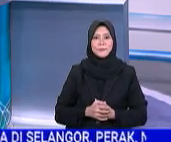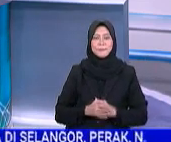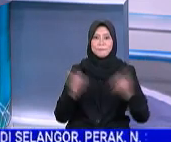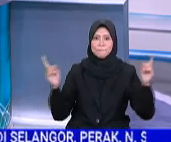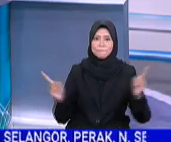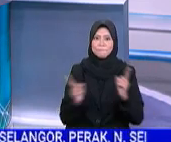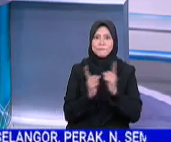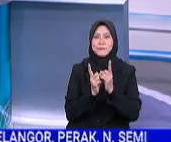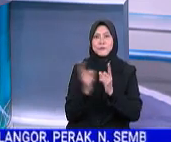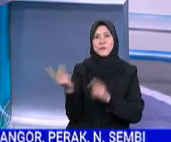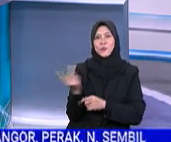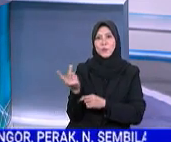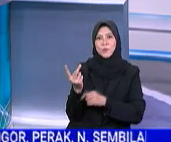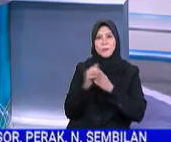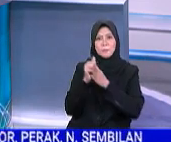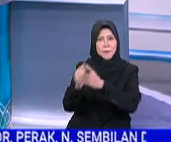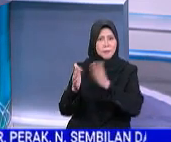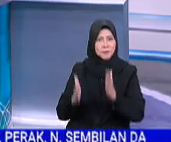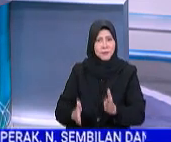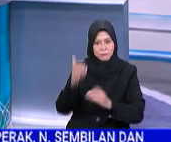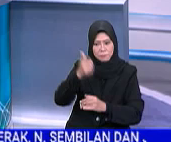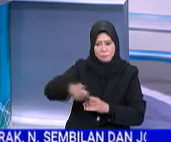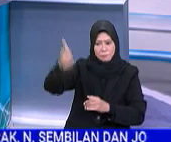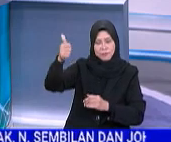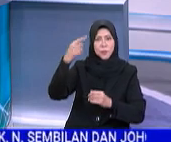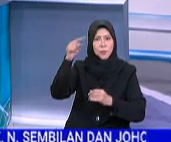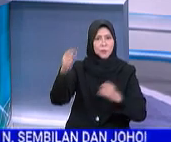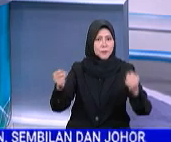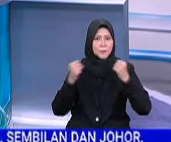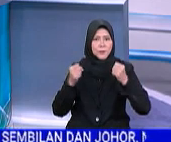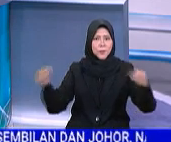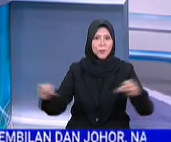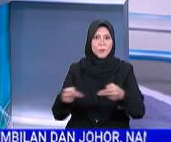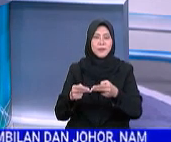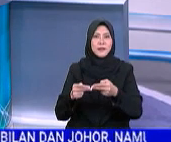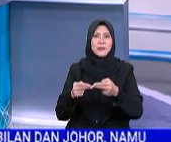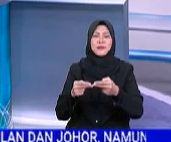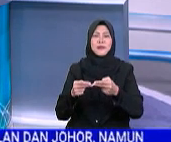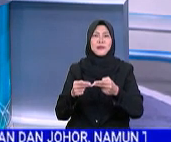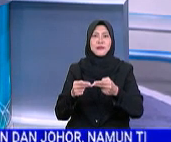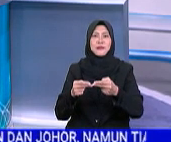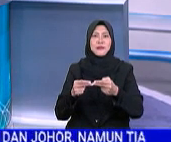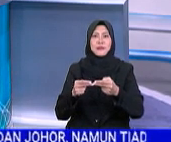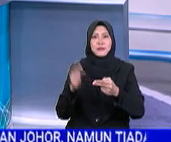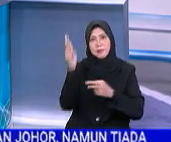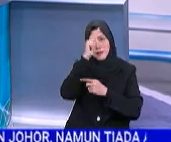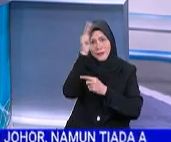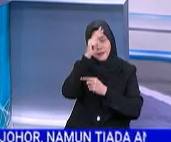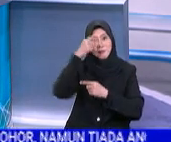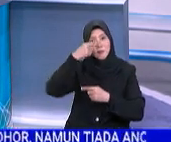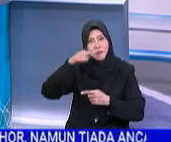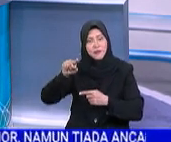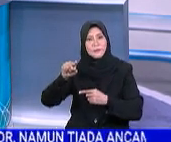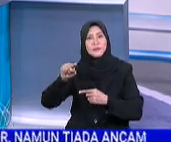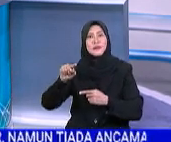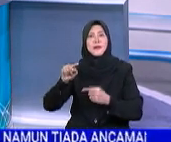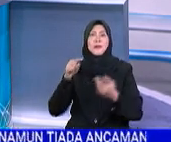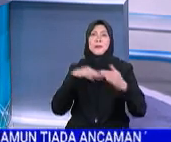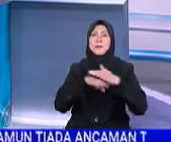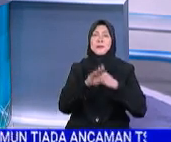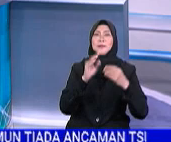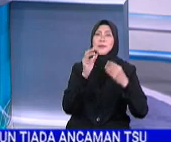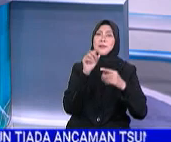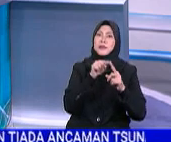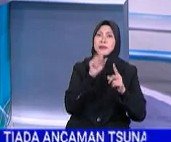Pertemuan sulung kedua-dua pemimpin tertinggi itu bagi memperkukuh hubungan diplomatik Malaysia-Thailand yang memasuki tahun ke-65.